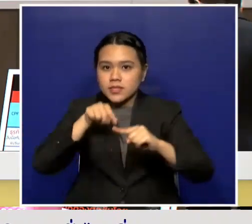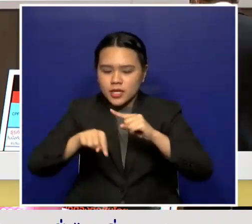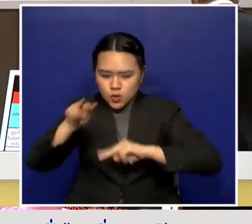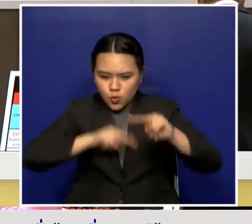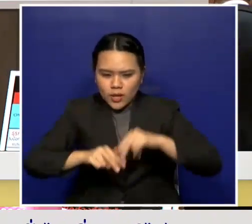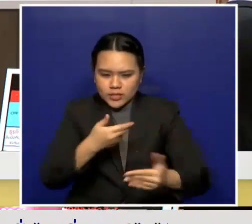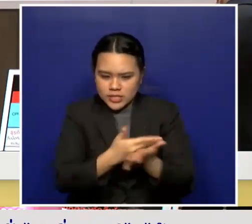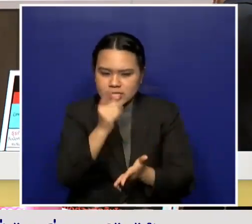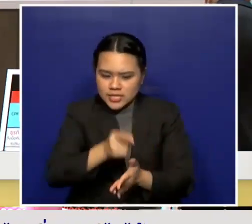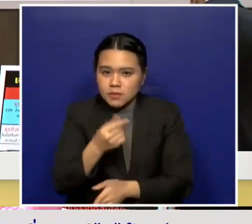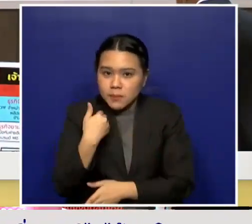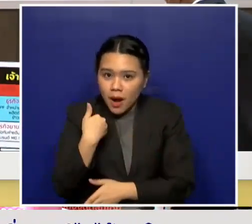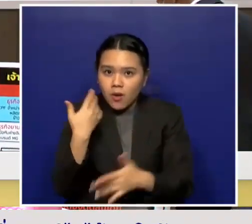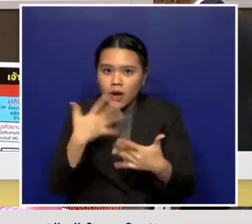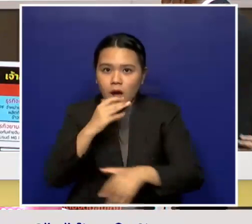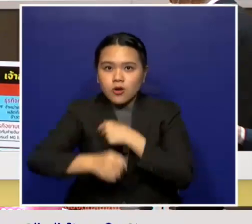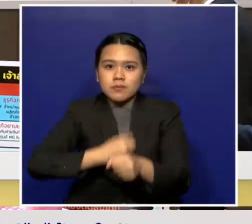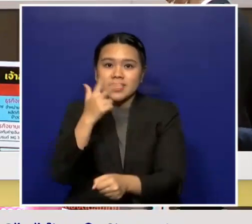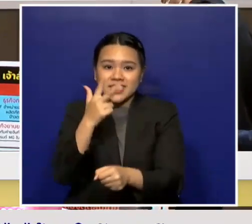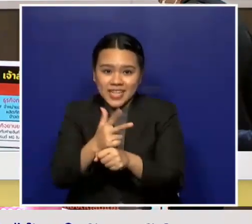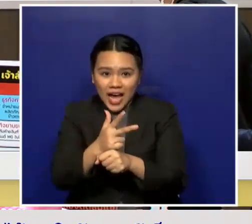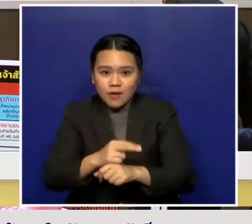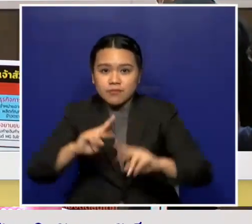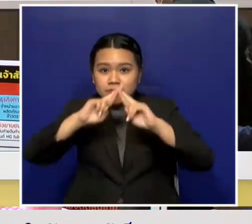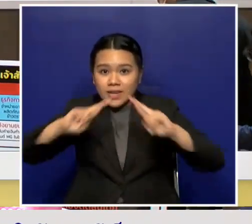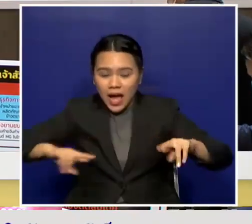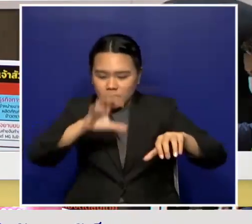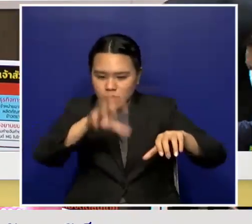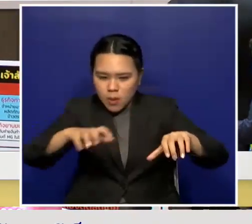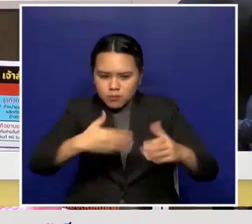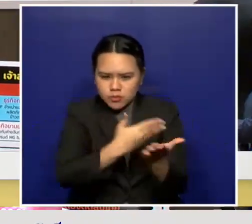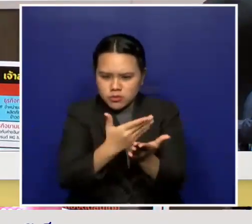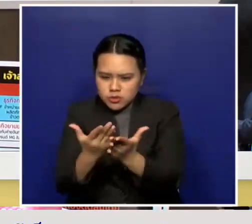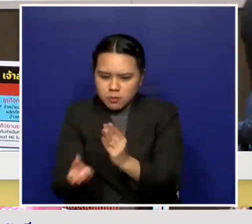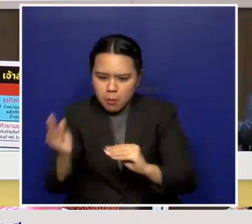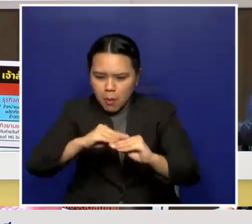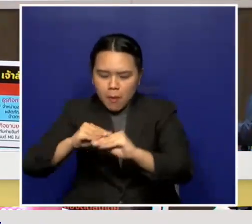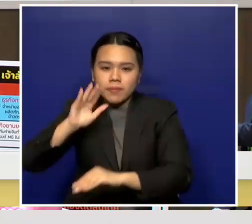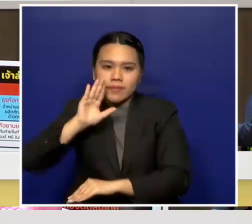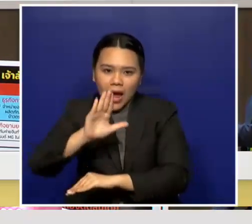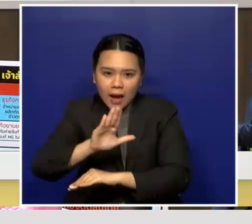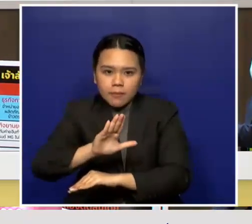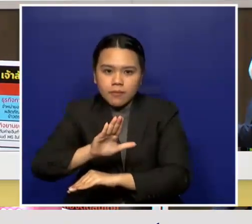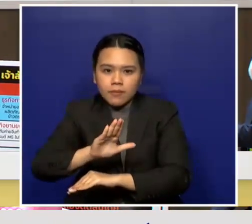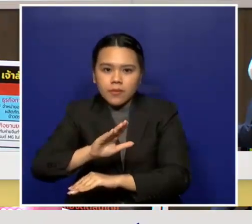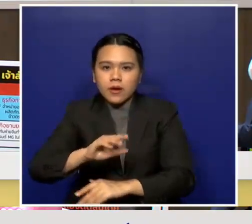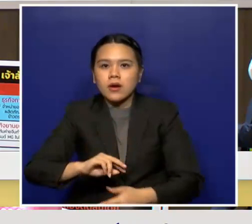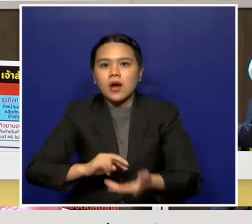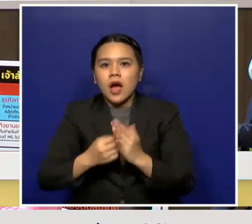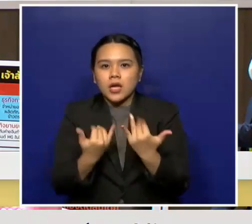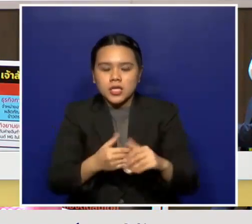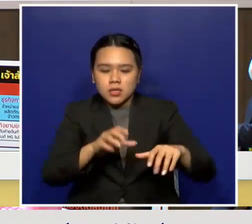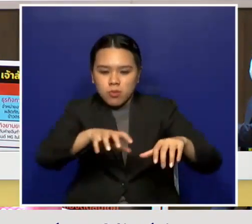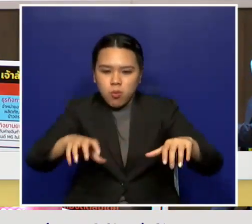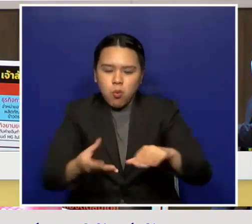าภายใน3ปีนะห้ามเพิ่มร้านเขาห้ามไปผูกขาดเพิ่มใครผูกแค่นี้นะครับกินตลอดชาติก็ไม่หมดแล้วอย่าไป